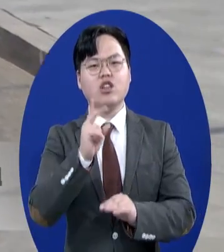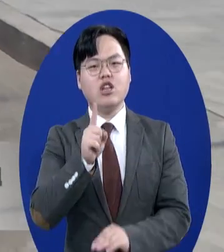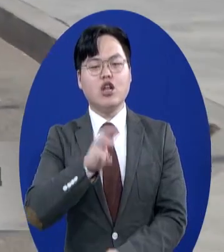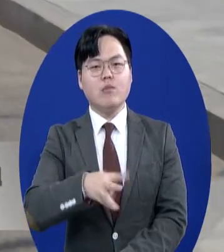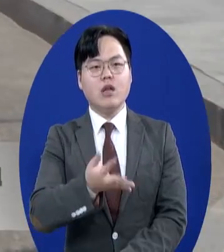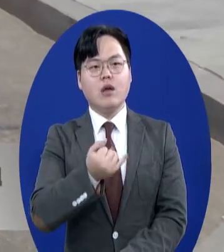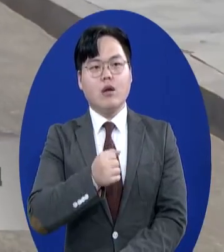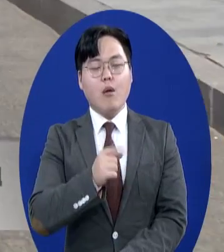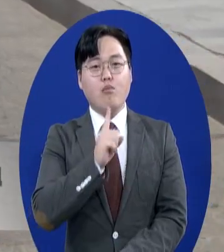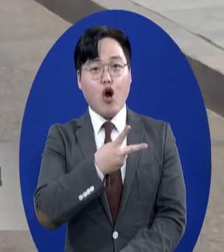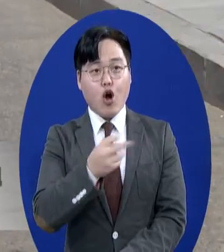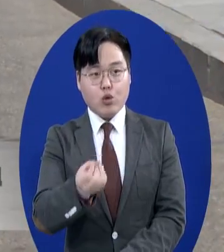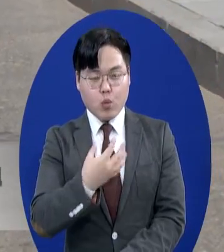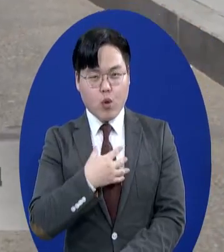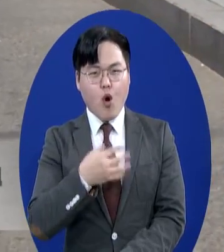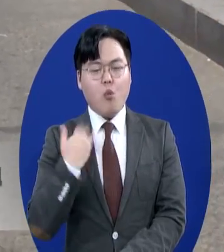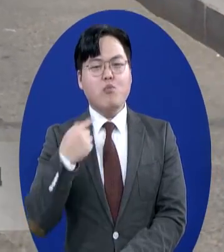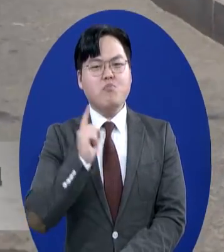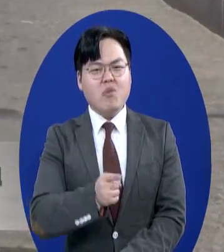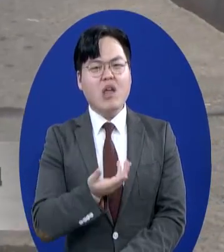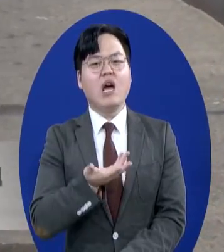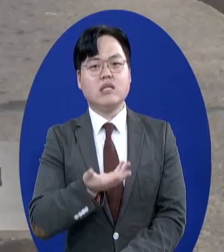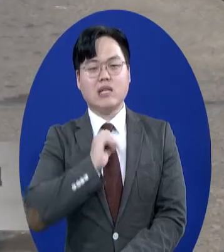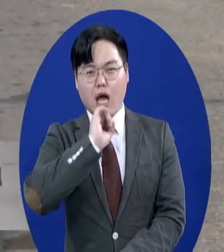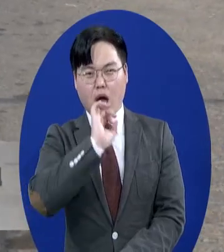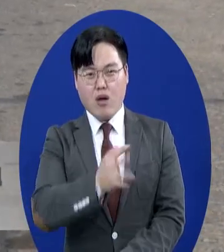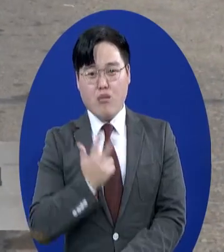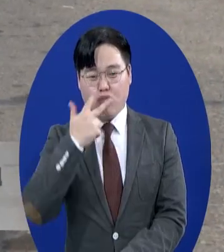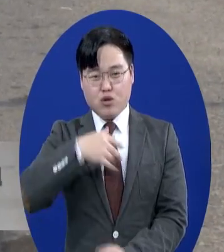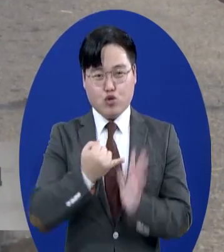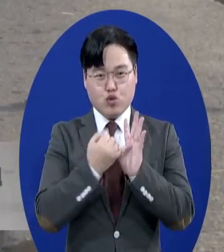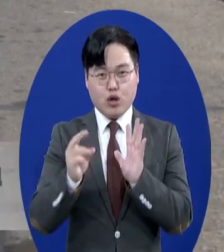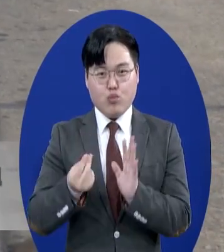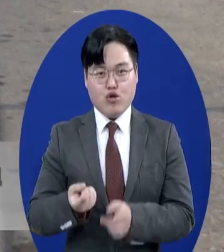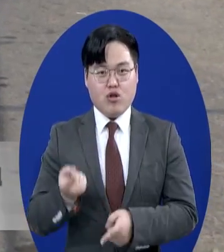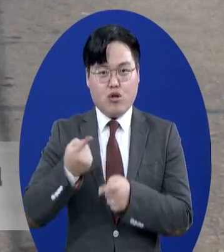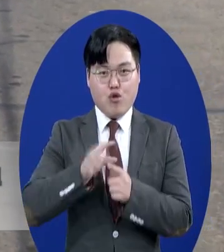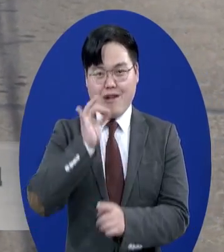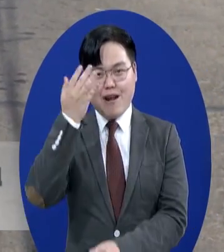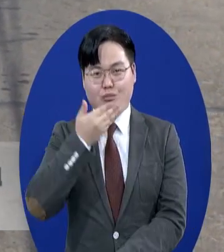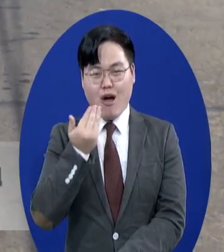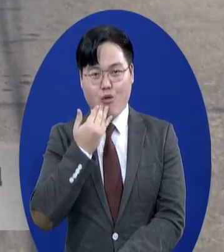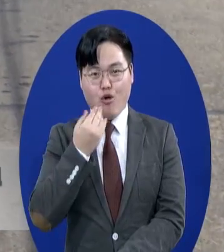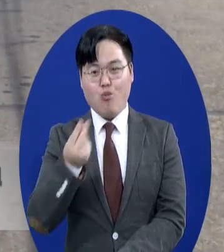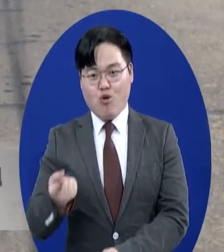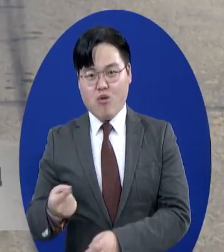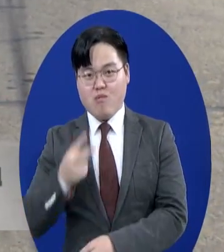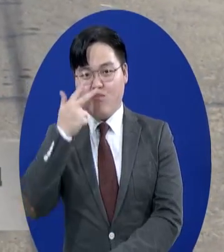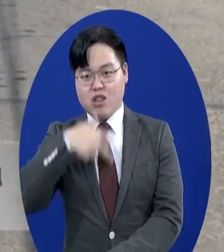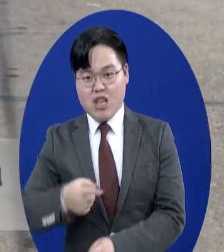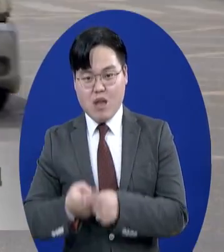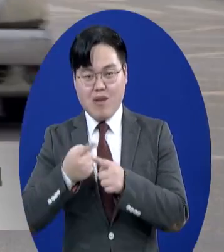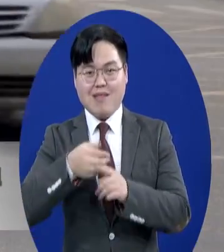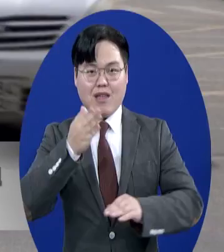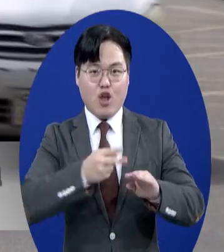1000 байсан. Аа нөгөө такси юу бензин 600 төгрөгөөр нэмэгдсэн шүү дээ. Угаасаа 600 төгрөгөөр нэмэгдсэн байх нь нэмгээс өөр